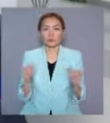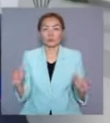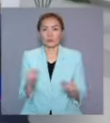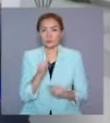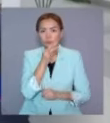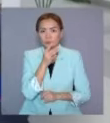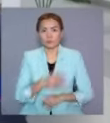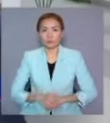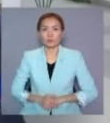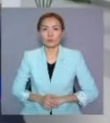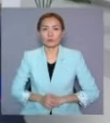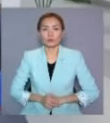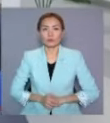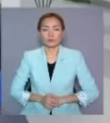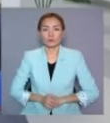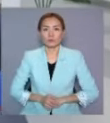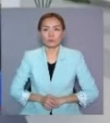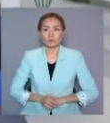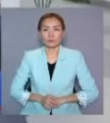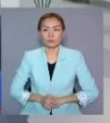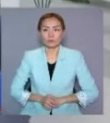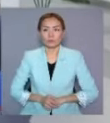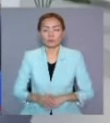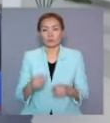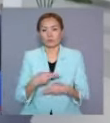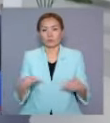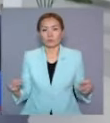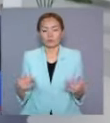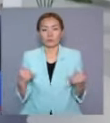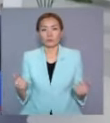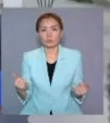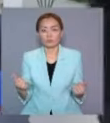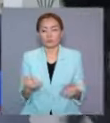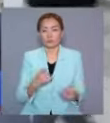тұрған бұл сыбайлас жемқорлық. Сол осы тақырыпқа